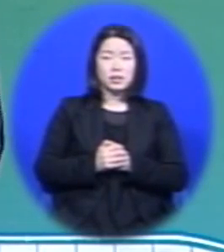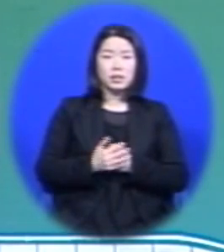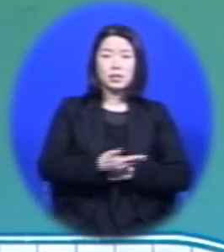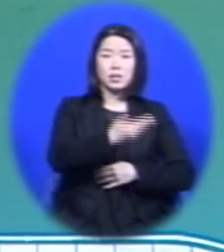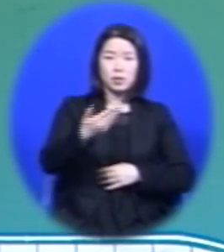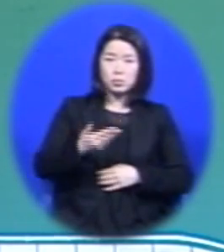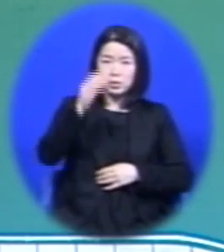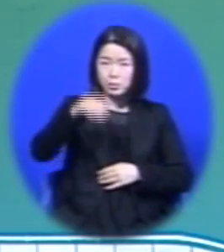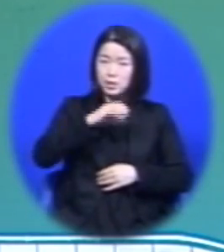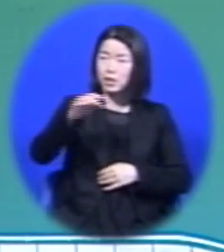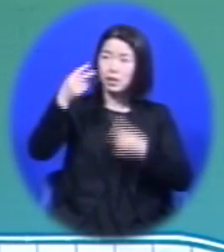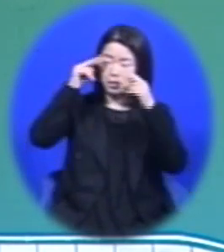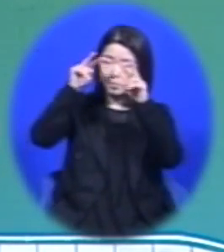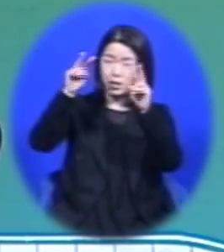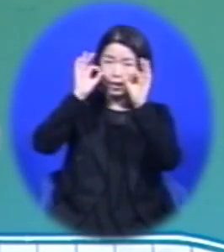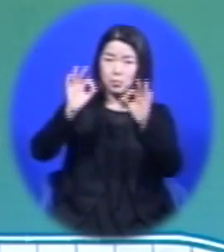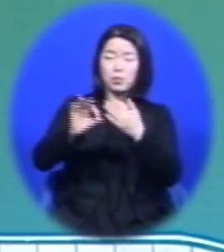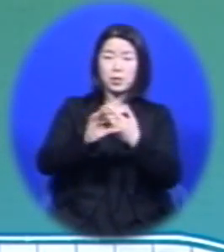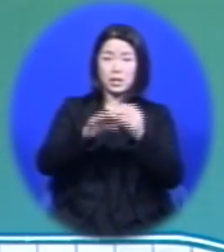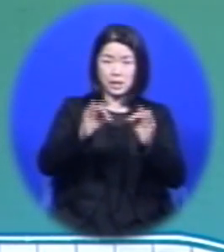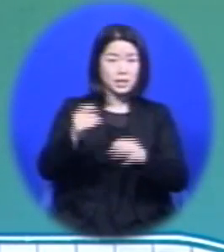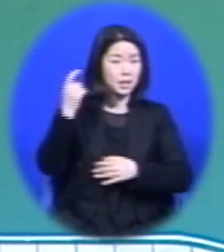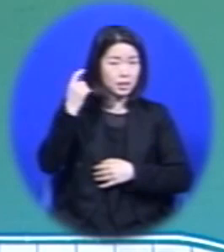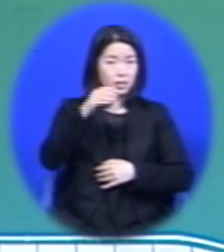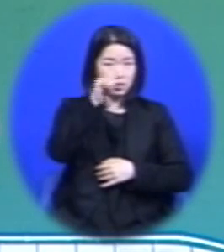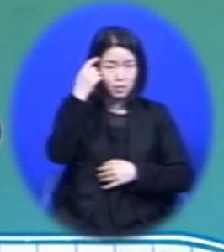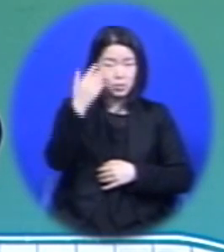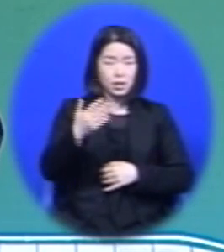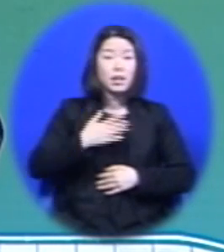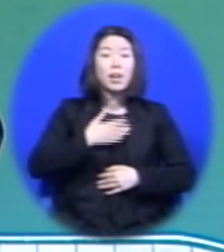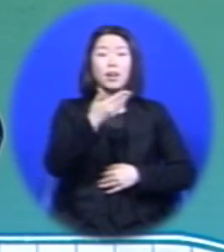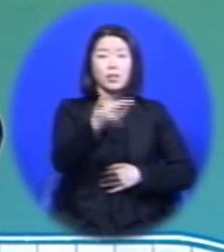여러분, 십자가를 바라보시면 이제는 들리십니까? 내가 너를